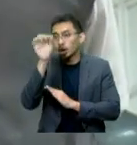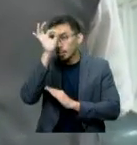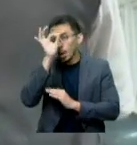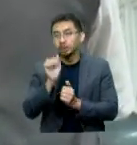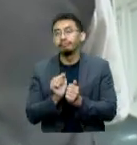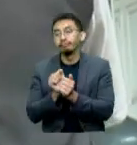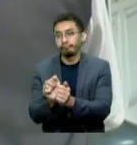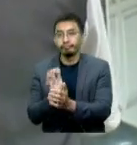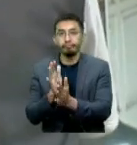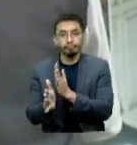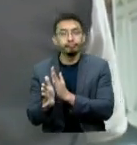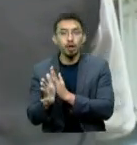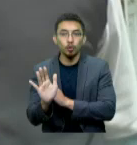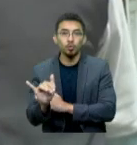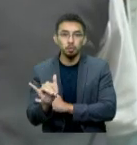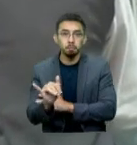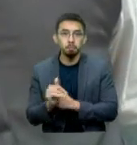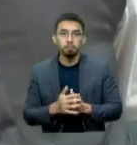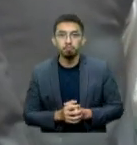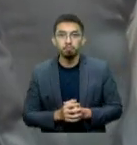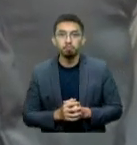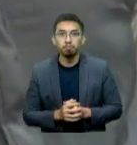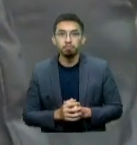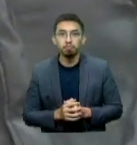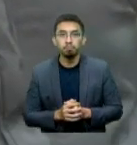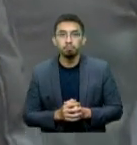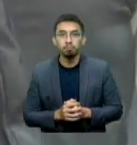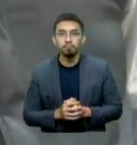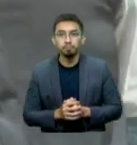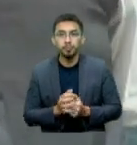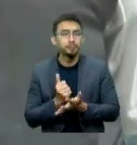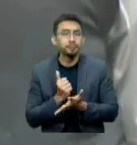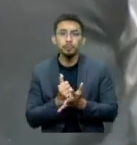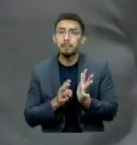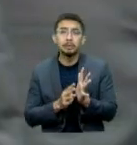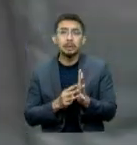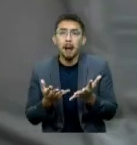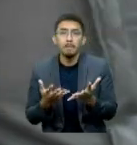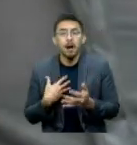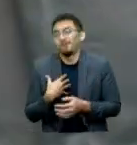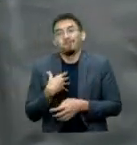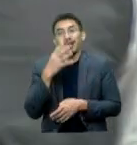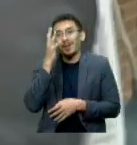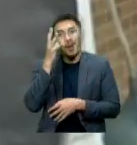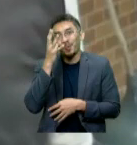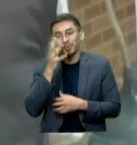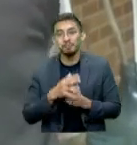itu. Berarti kalau peristiwa sebenarnya apa kejadiannya warga nggak ada yang tahu? Nggak ada yang tahu. Saya juga nggak tahu sebagai